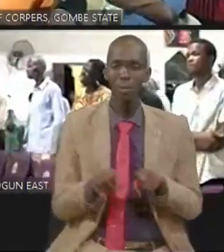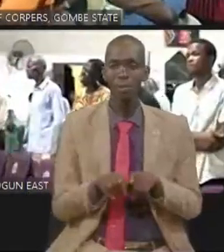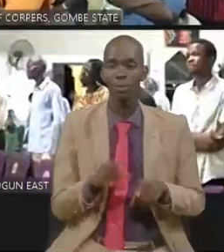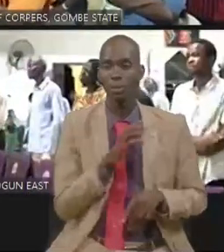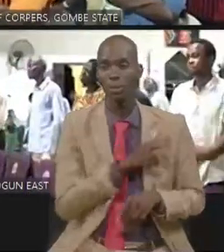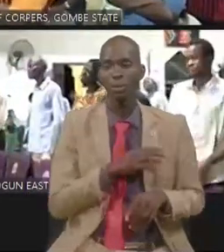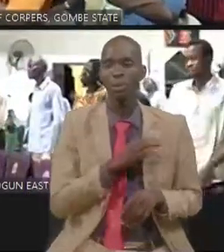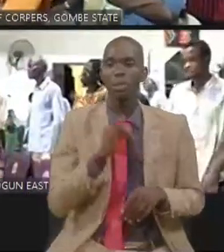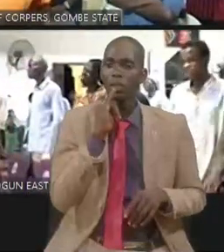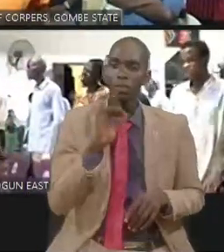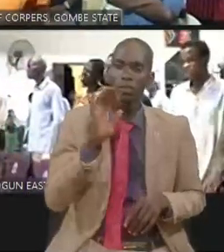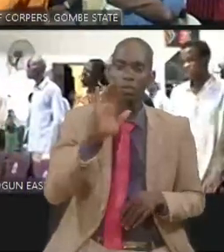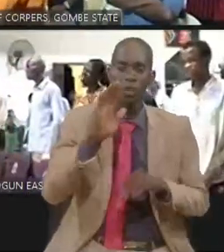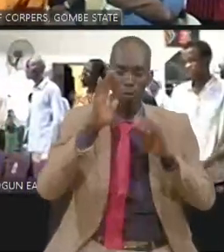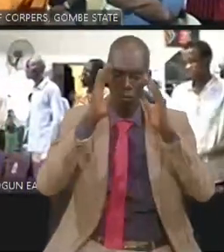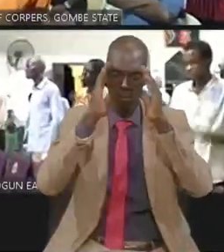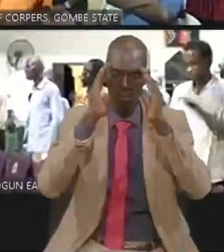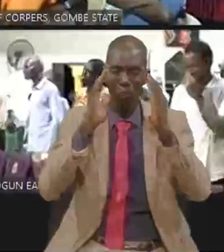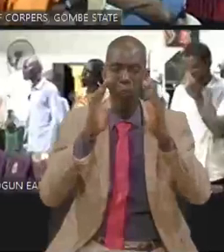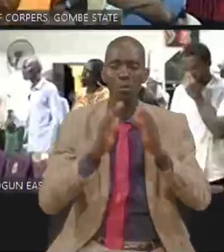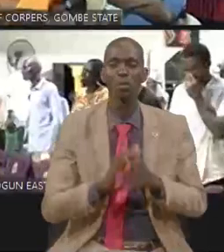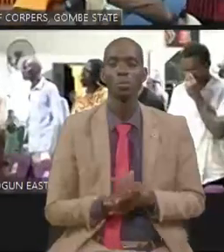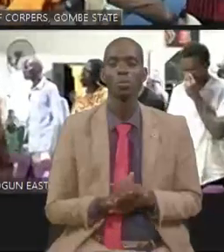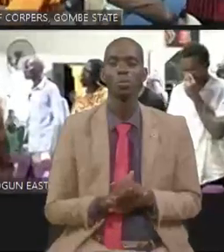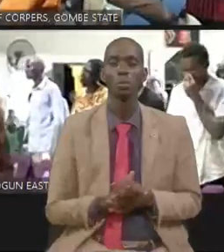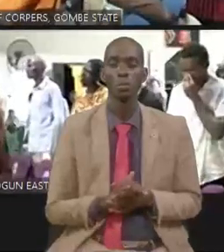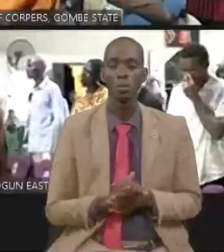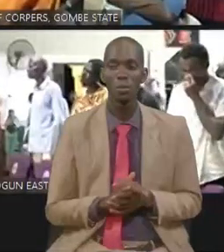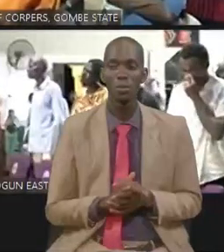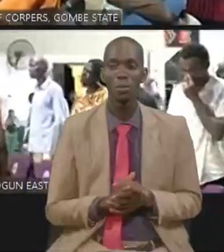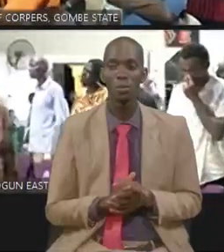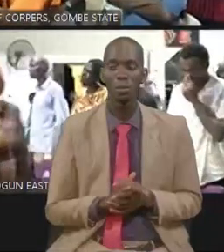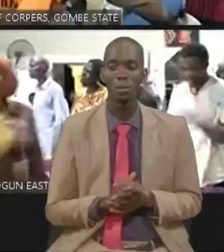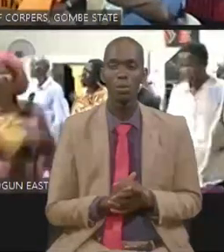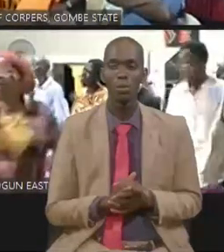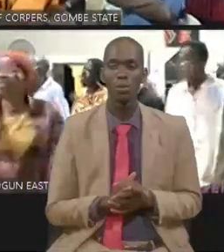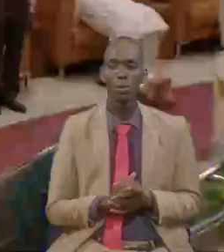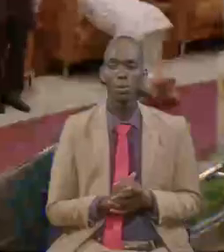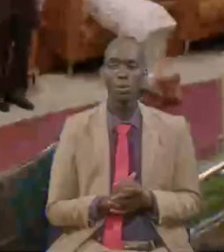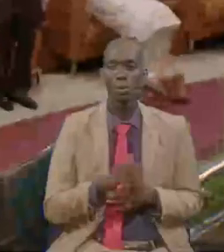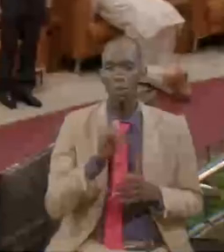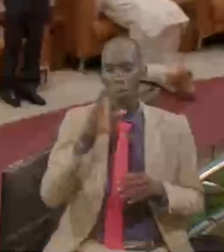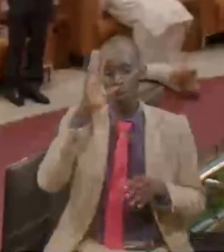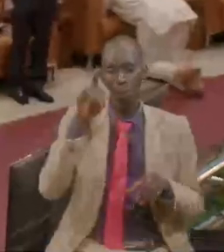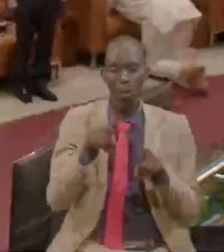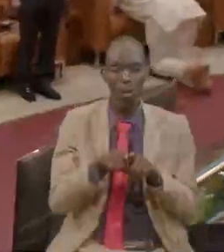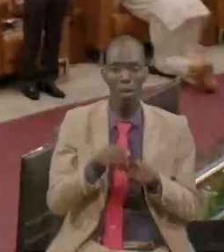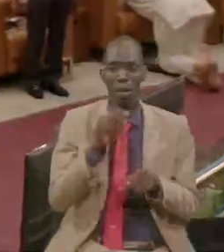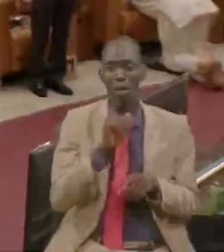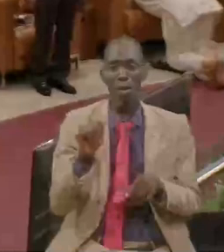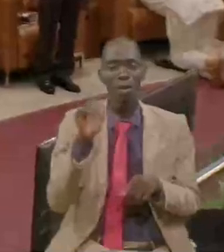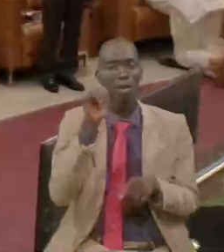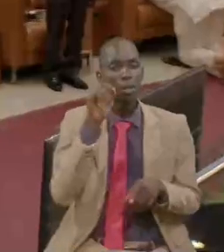La ressemblance à Christ est votre point d'intérêt. Un frère, une